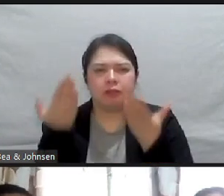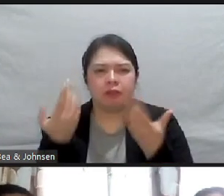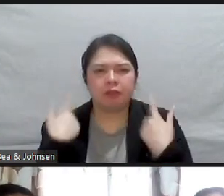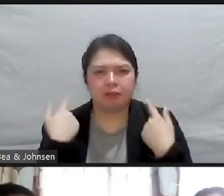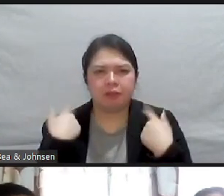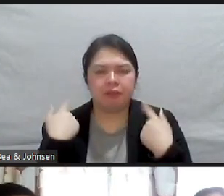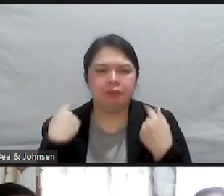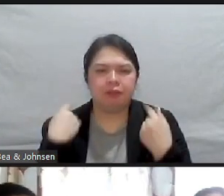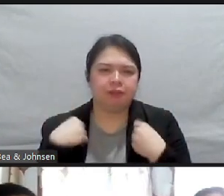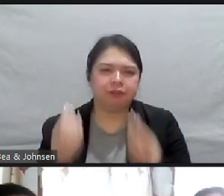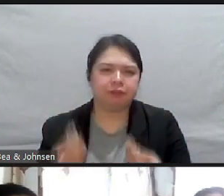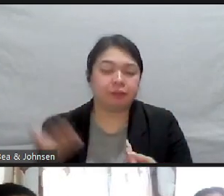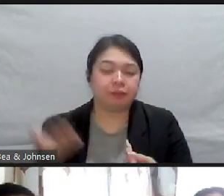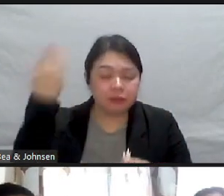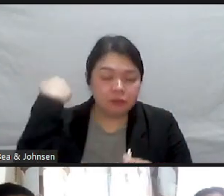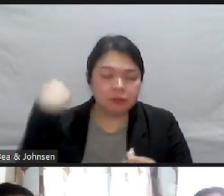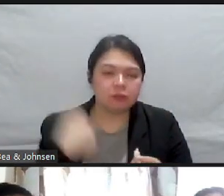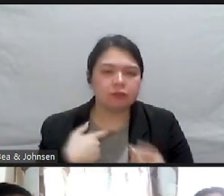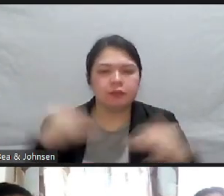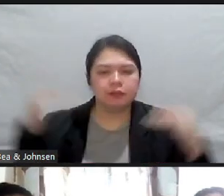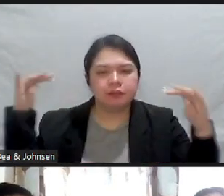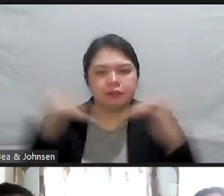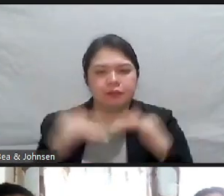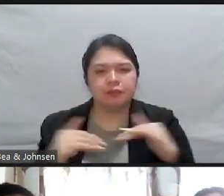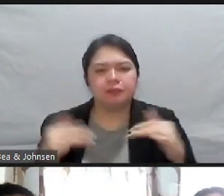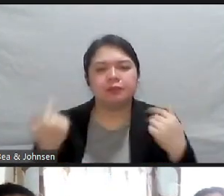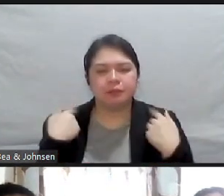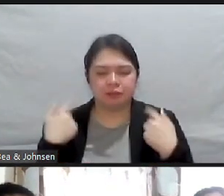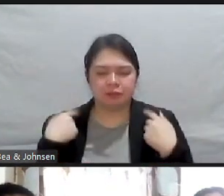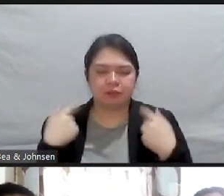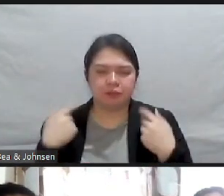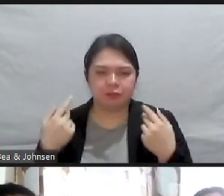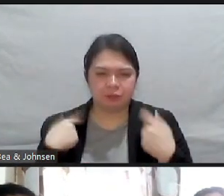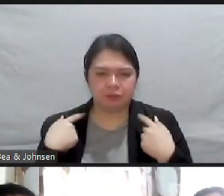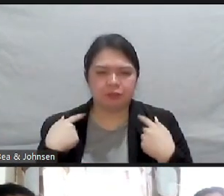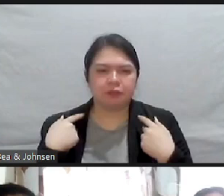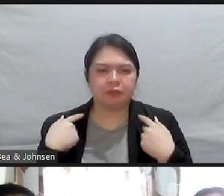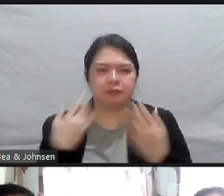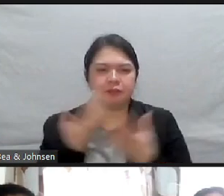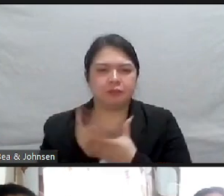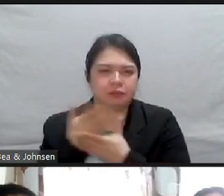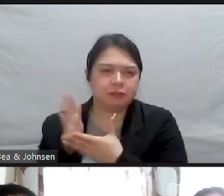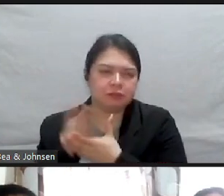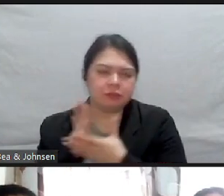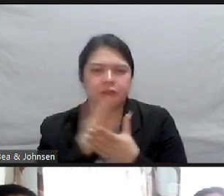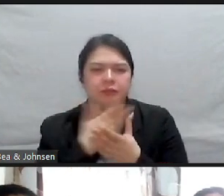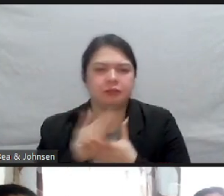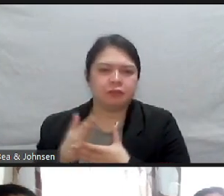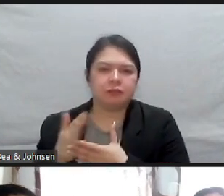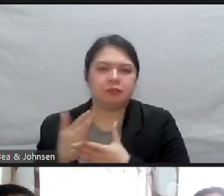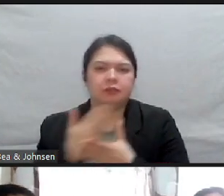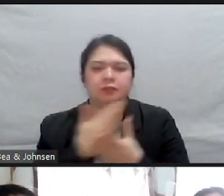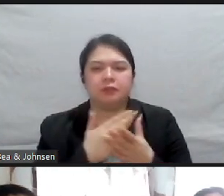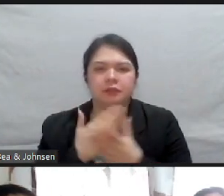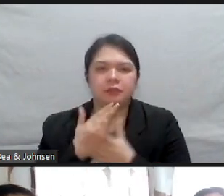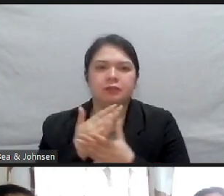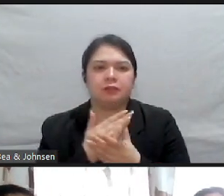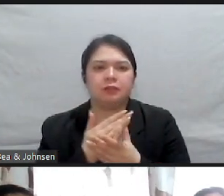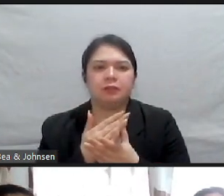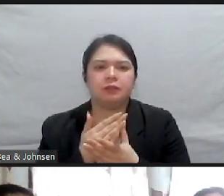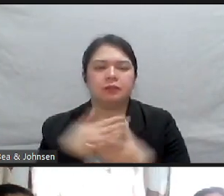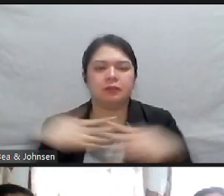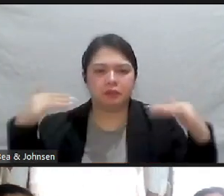kami ng conference on indigenous languages, eh ano, nag-share sila, no? Nakatulong sila sa aming conference.